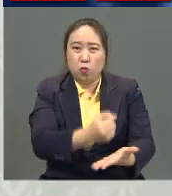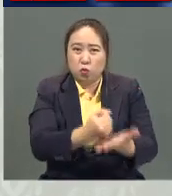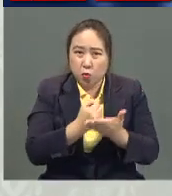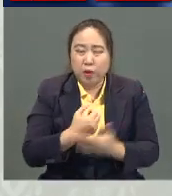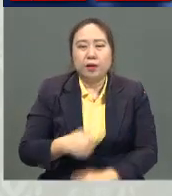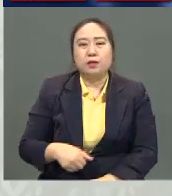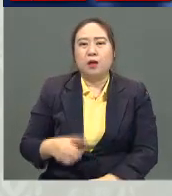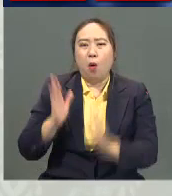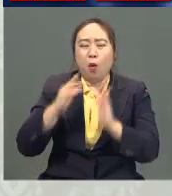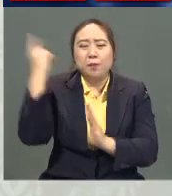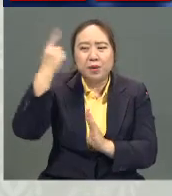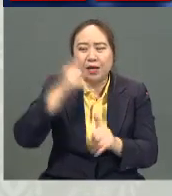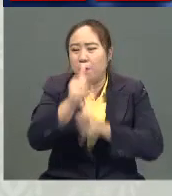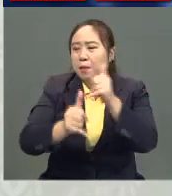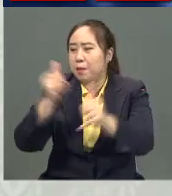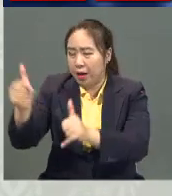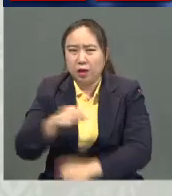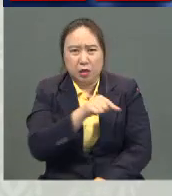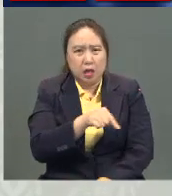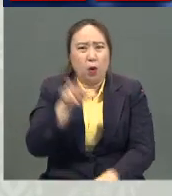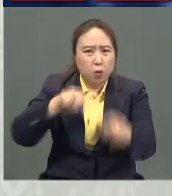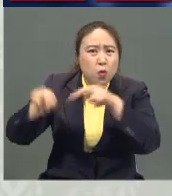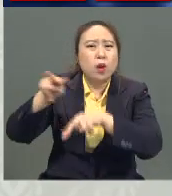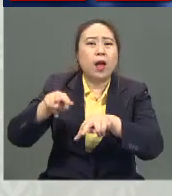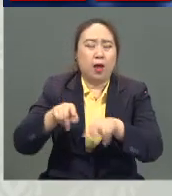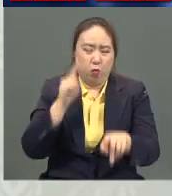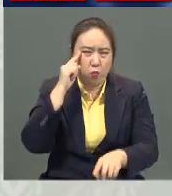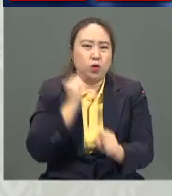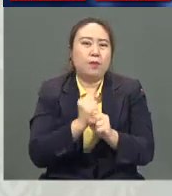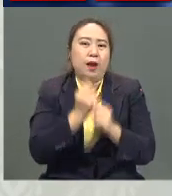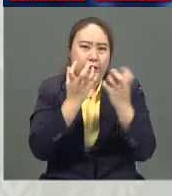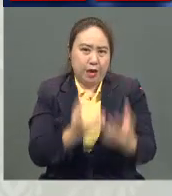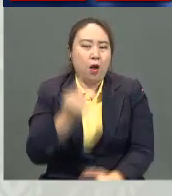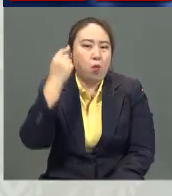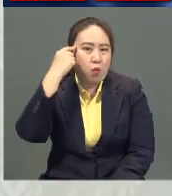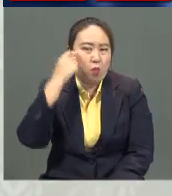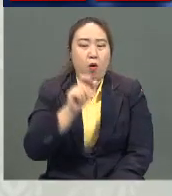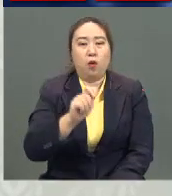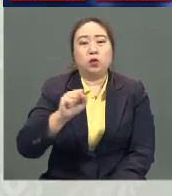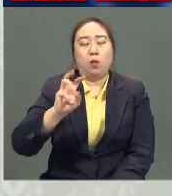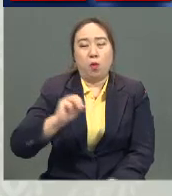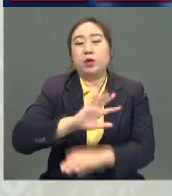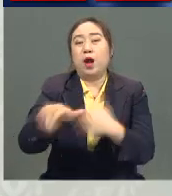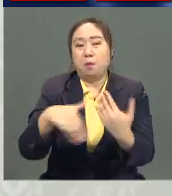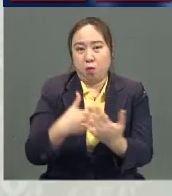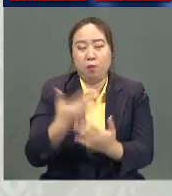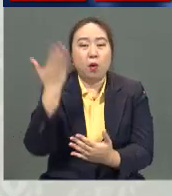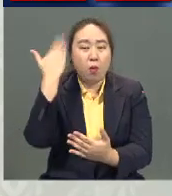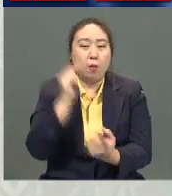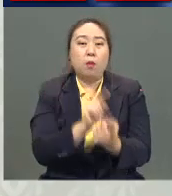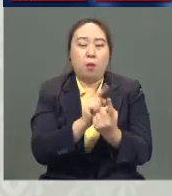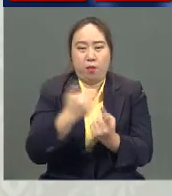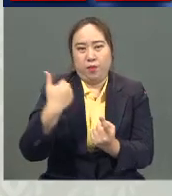ขาต้องดูแลของเขางานเขาหนักอยู่แล้วผมทราบซึ่งในการทำงานของเขาก็กราบเรียนไปถึงอสม.ทุกคนด้วยเมื่อวานผมก็พบอสม.ที่สามห